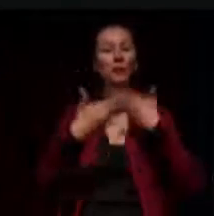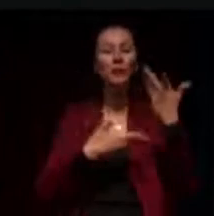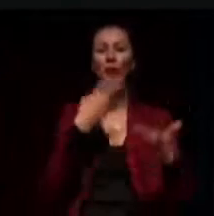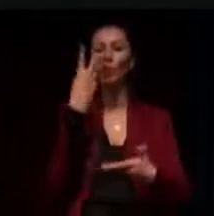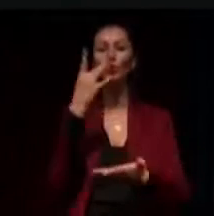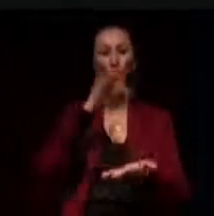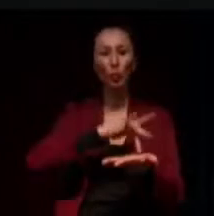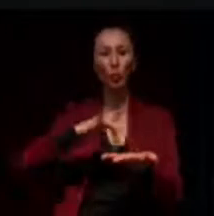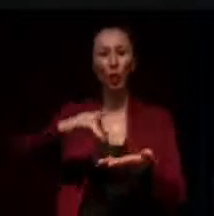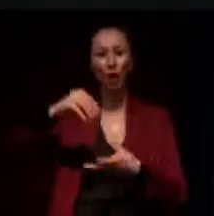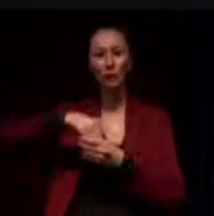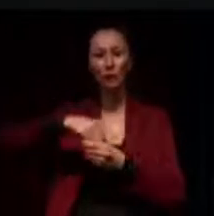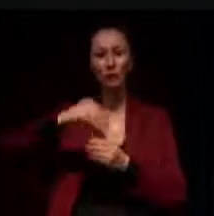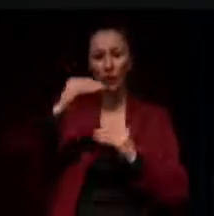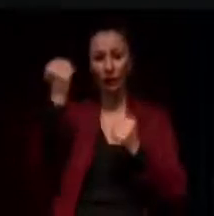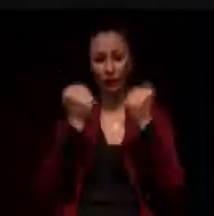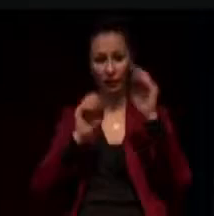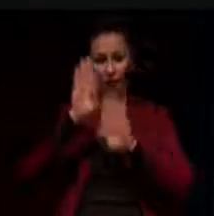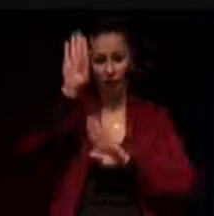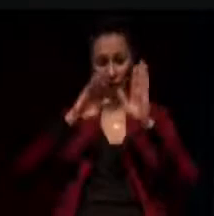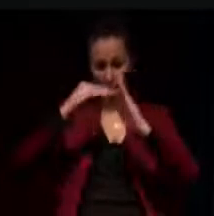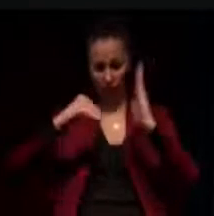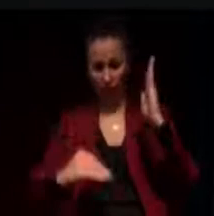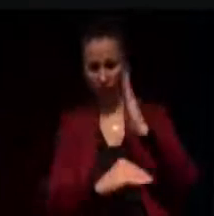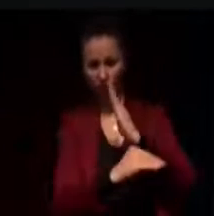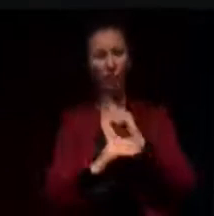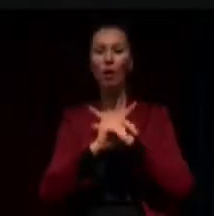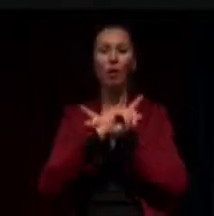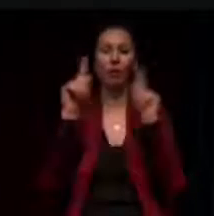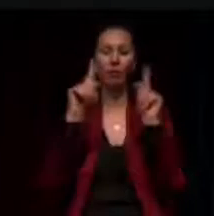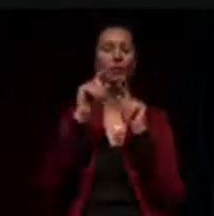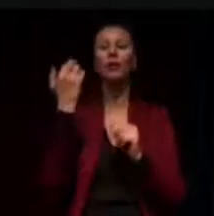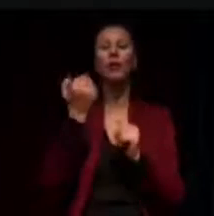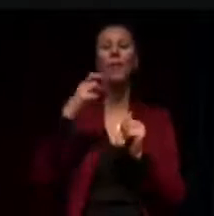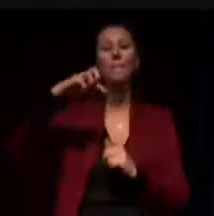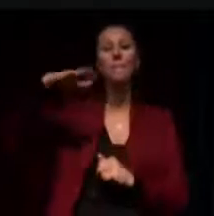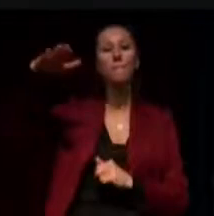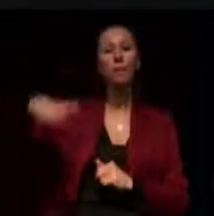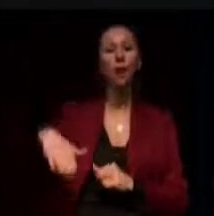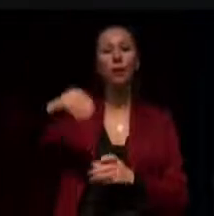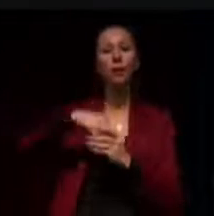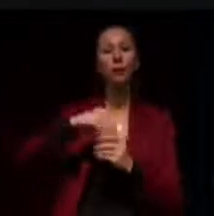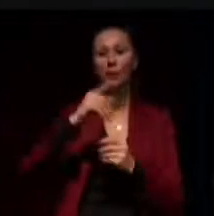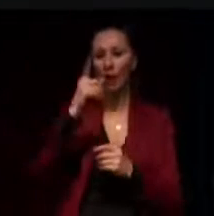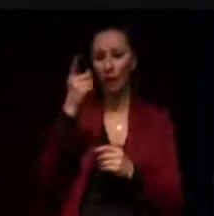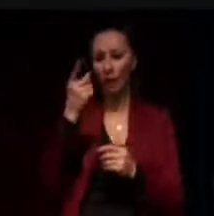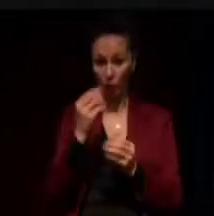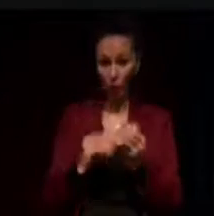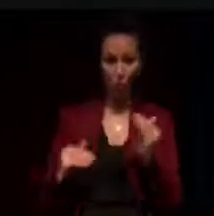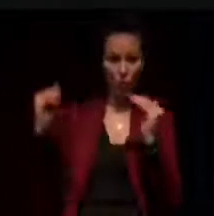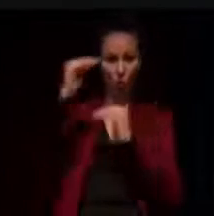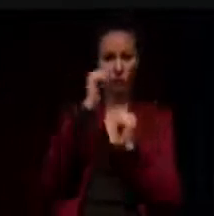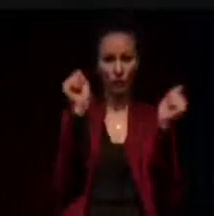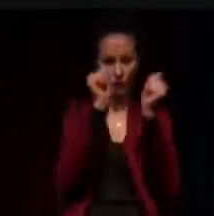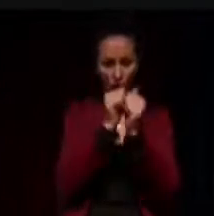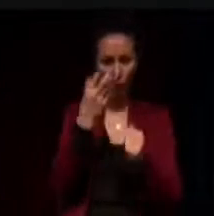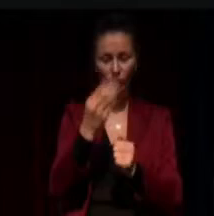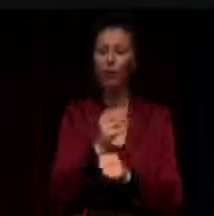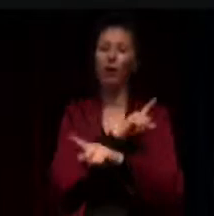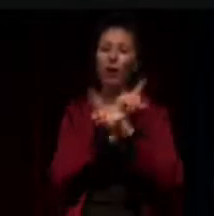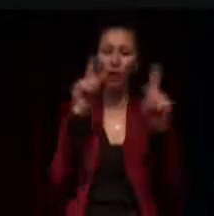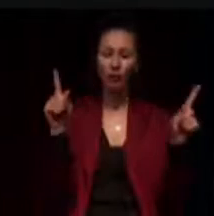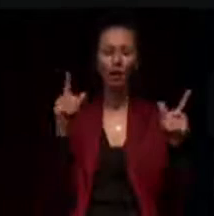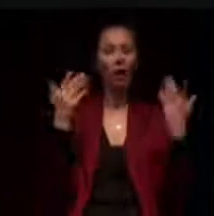3 noktada trafik yerinin altına mı alınmış? Hayır. Araç, otopark, araç kapasitesi bir anda ivmelenmiş mi, yukarı mı çıkmış?